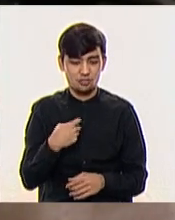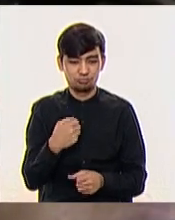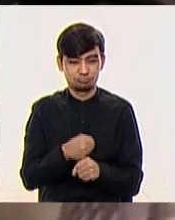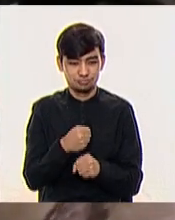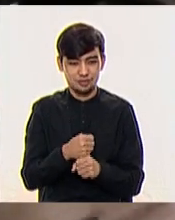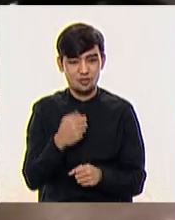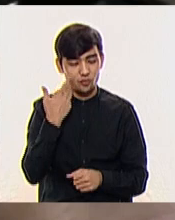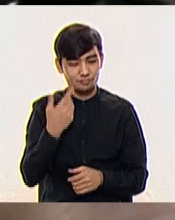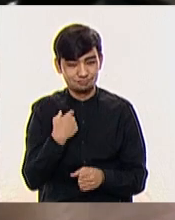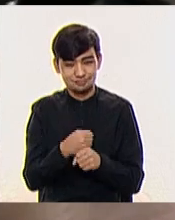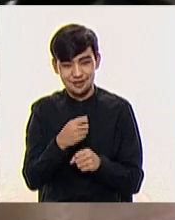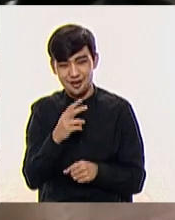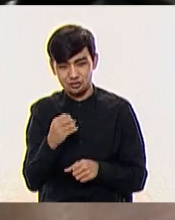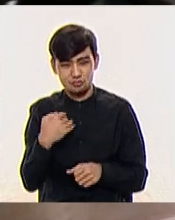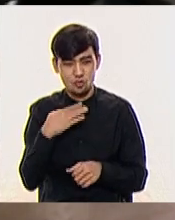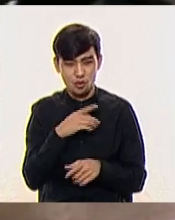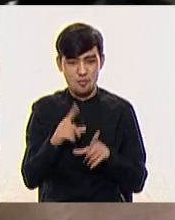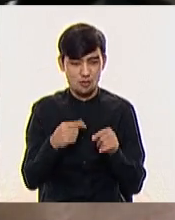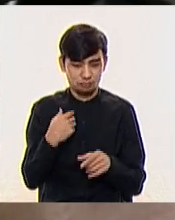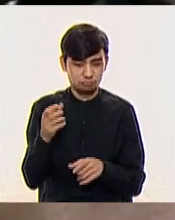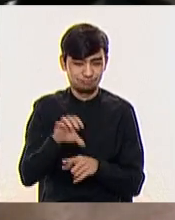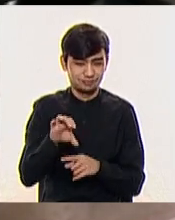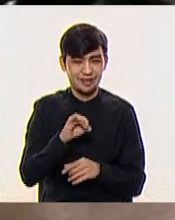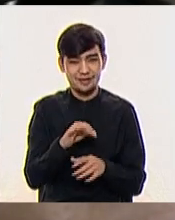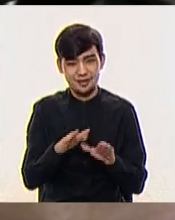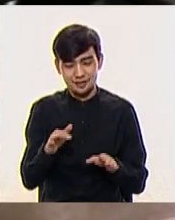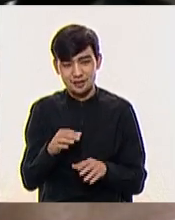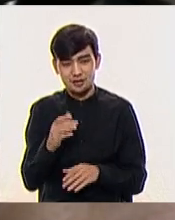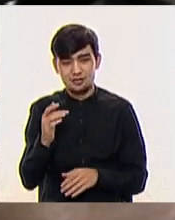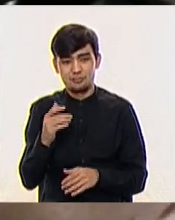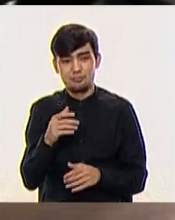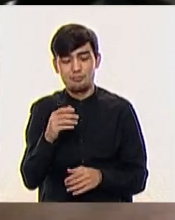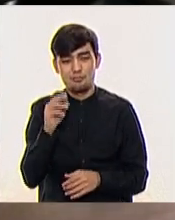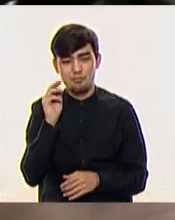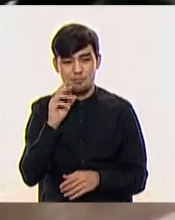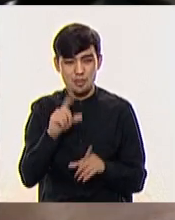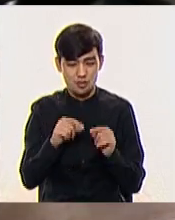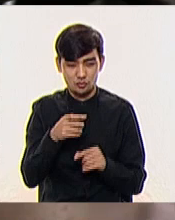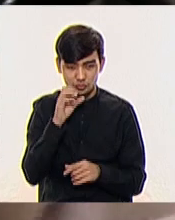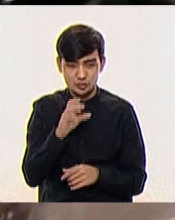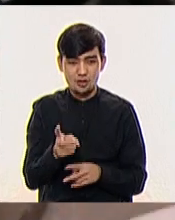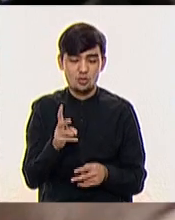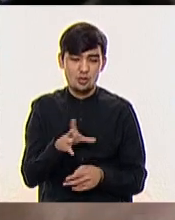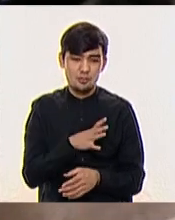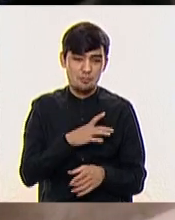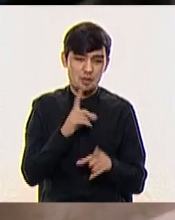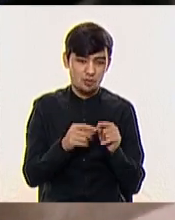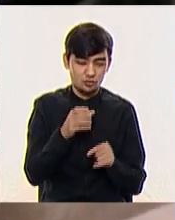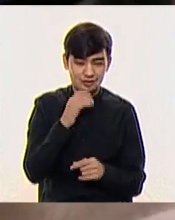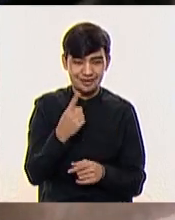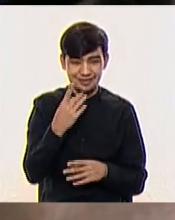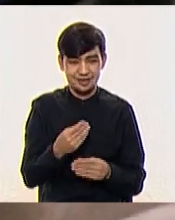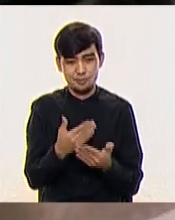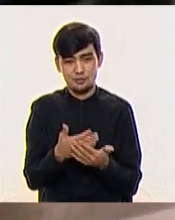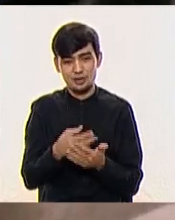В день, когда делаем кашу, много молока используем. Есть дети, которые пьют чай с молоком. Некоторые просто молоко пьют. В день мои дети